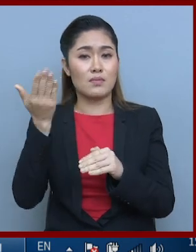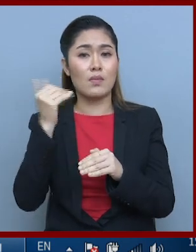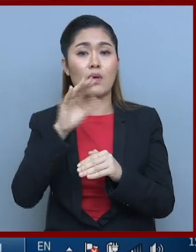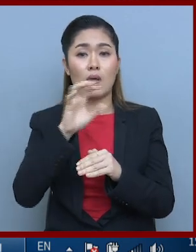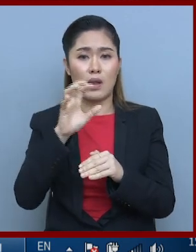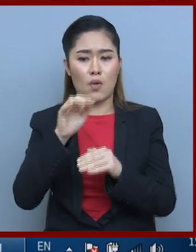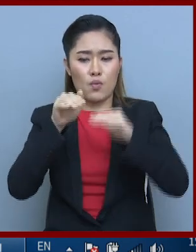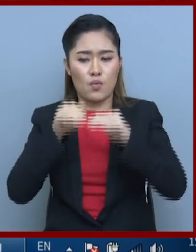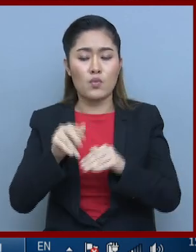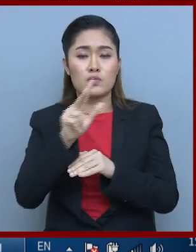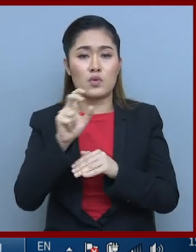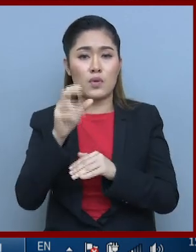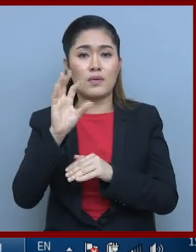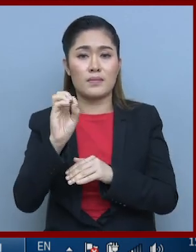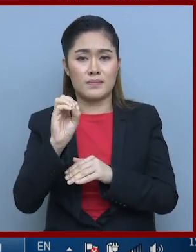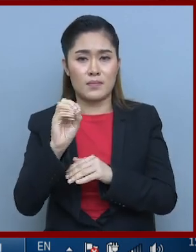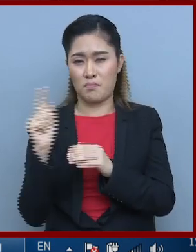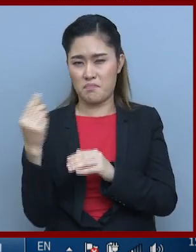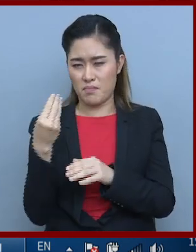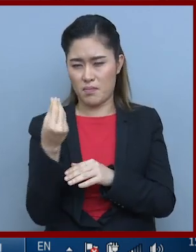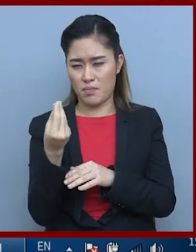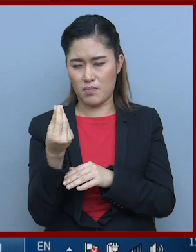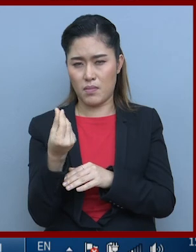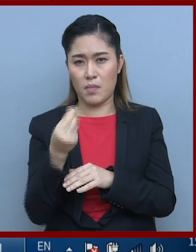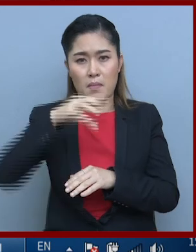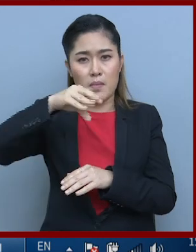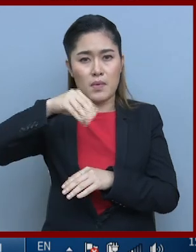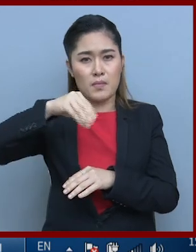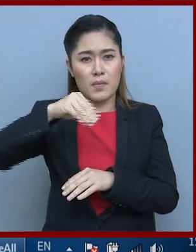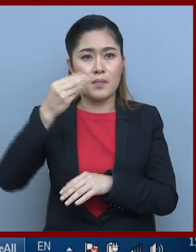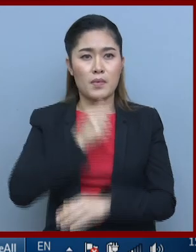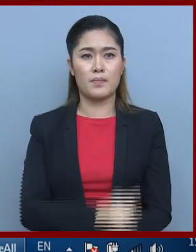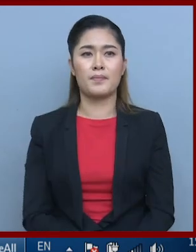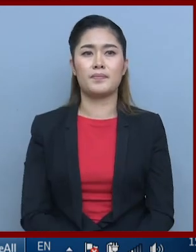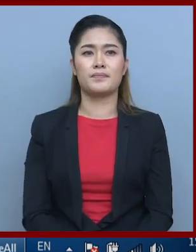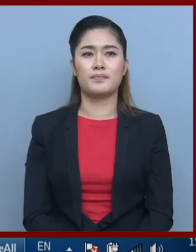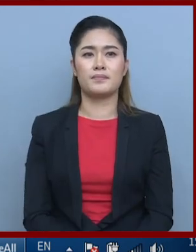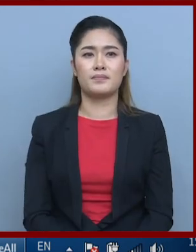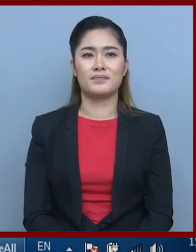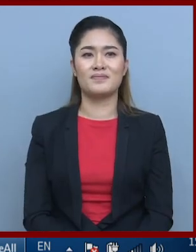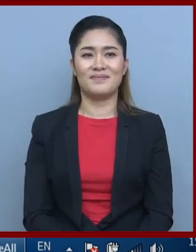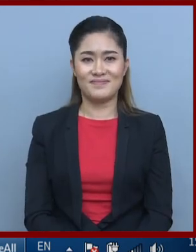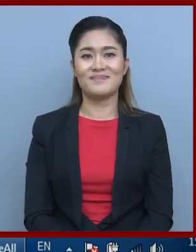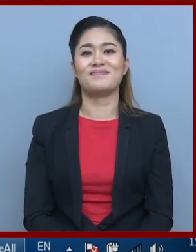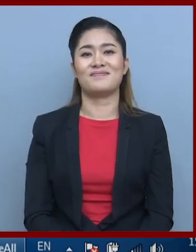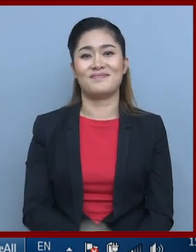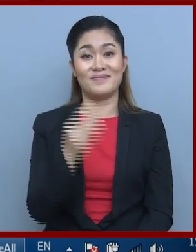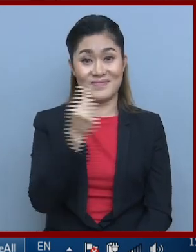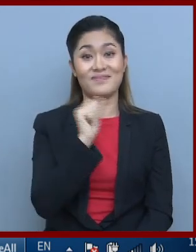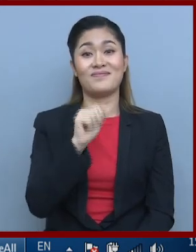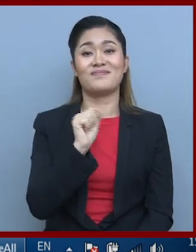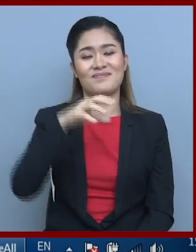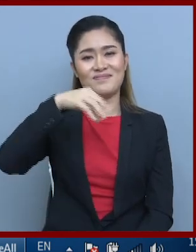พื่อให้กระพริบเป็นยังไงขึ้นเร็วขึ้นลองเล่นดูซิเห็นไหม